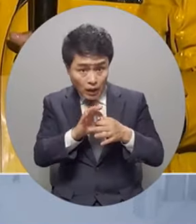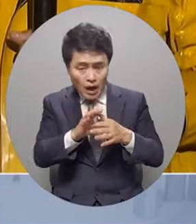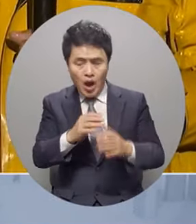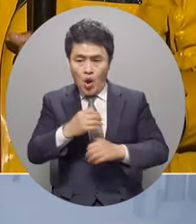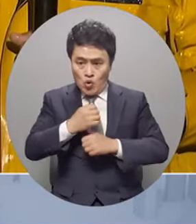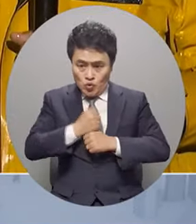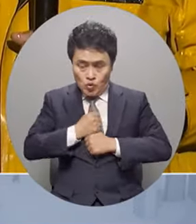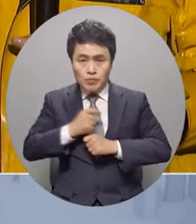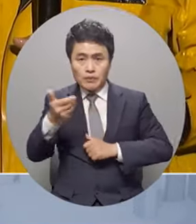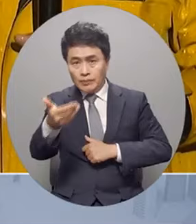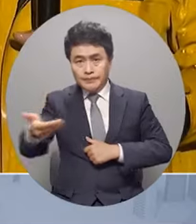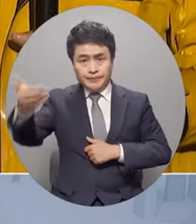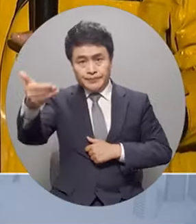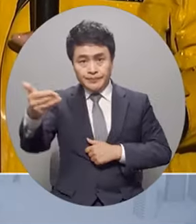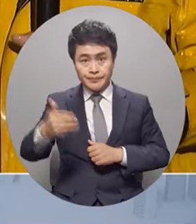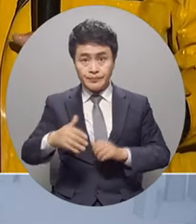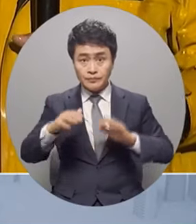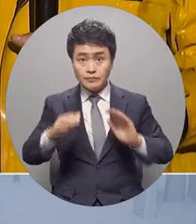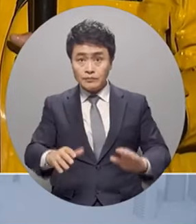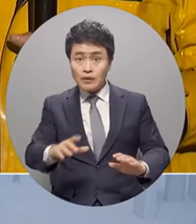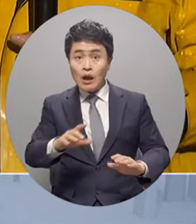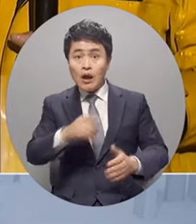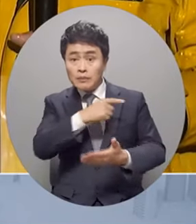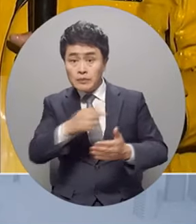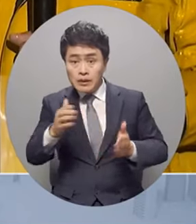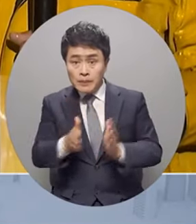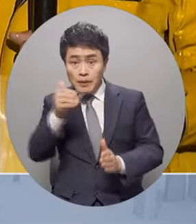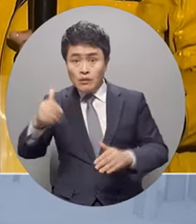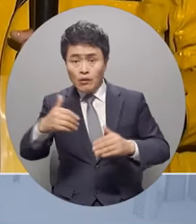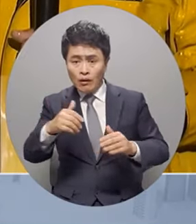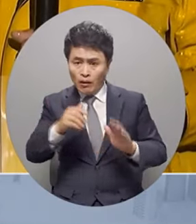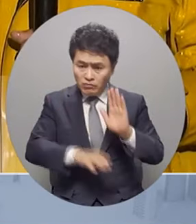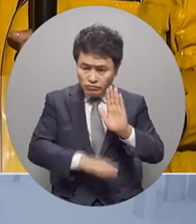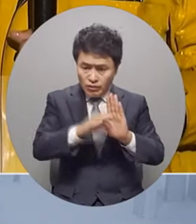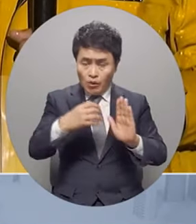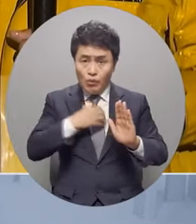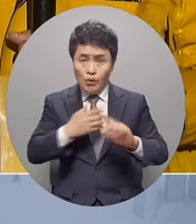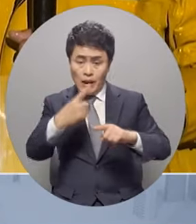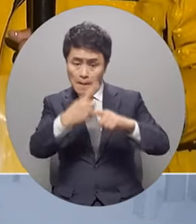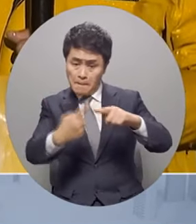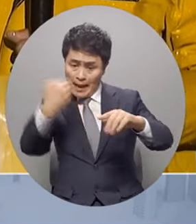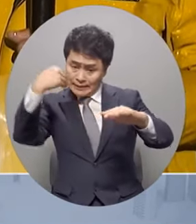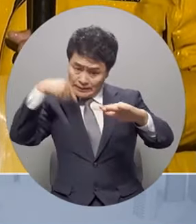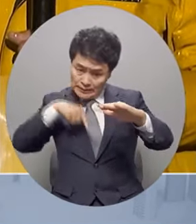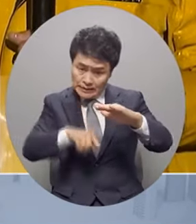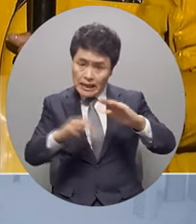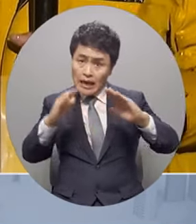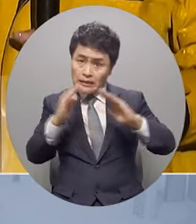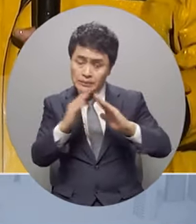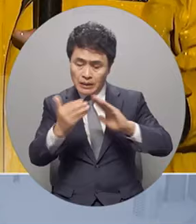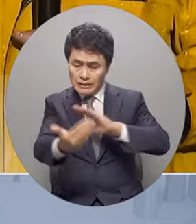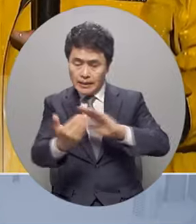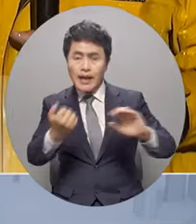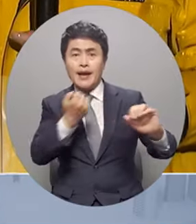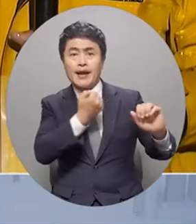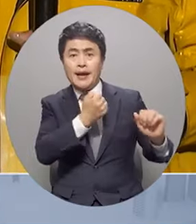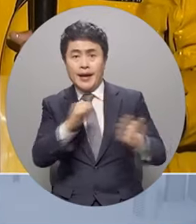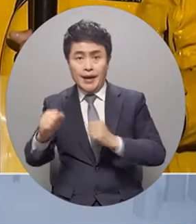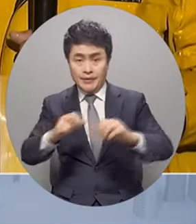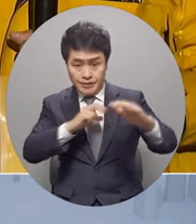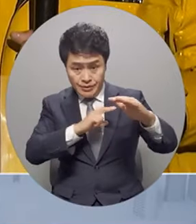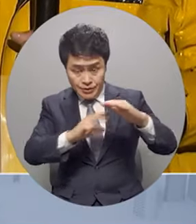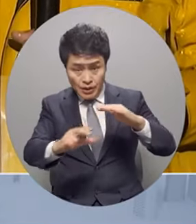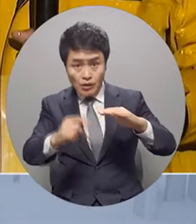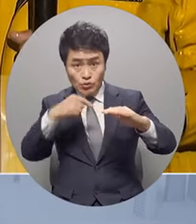단계 상향됐습니다. 중대본은 침수가 우려되는 반지하 주택 거주자 등은 사전에 대피하고 지하차도와